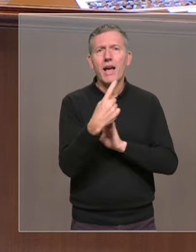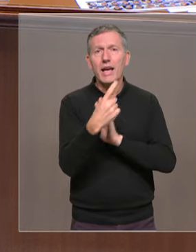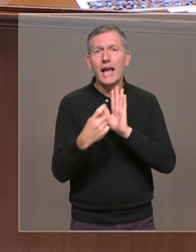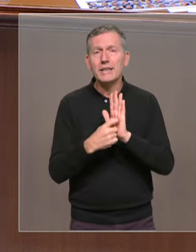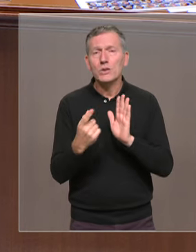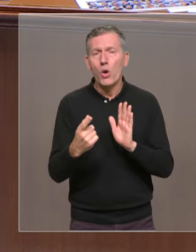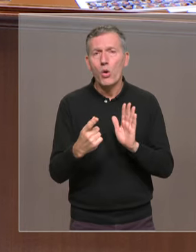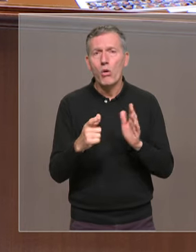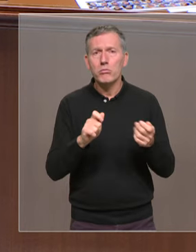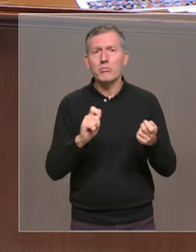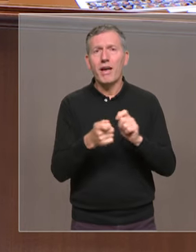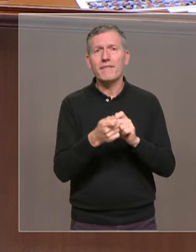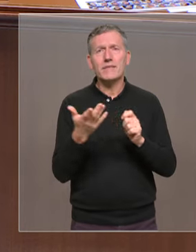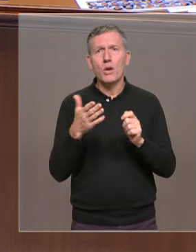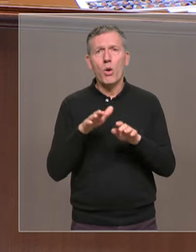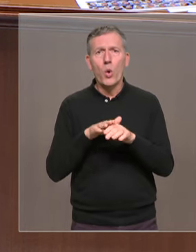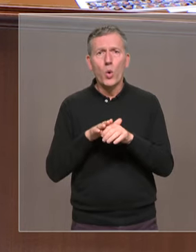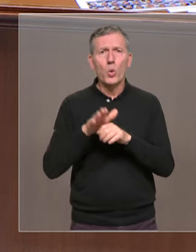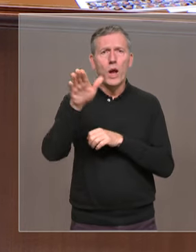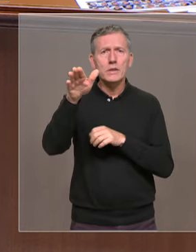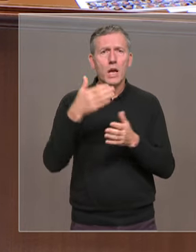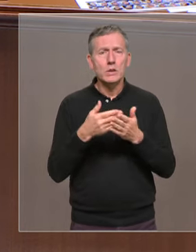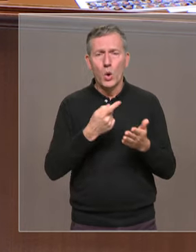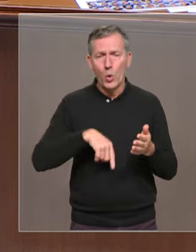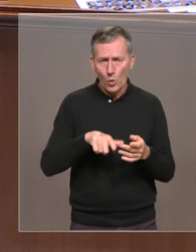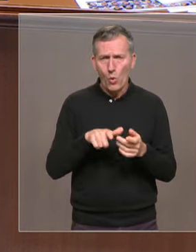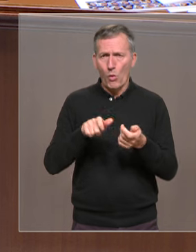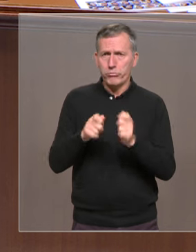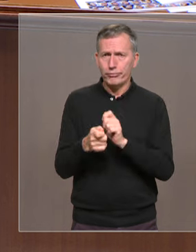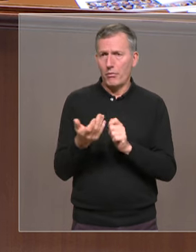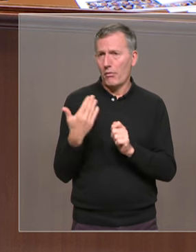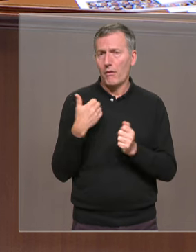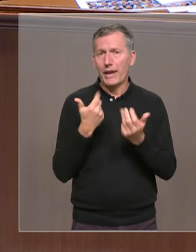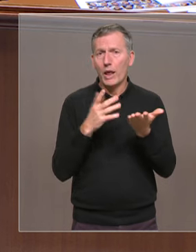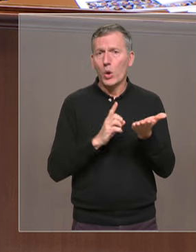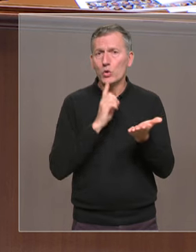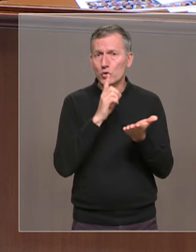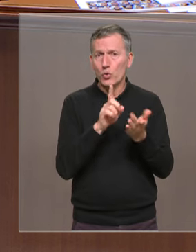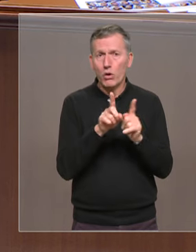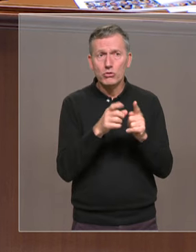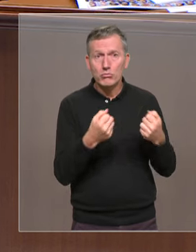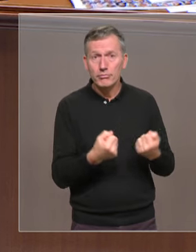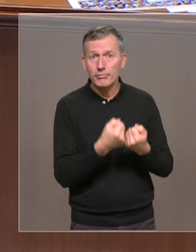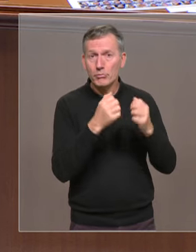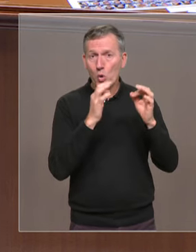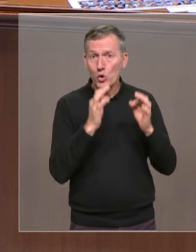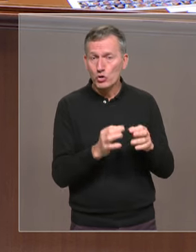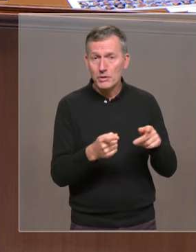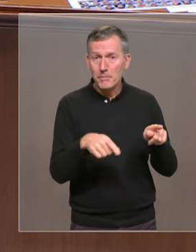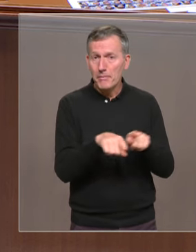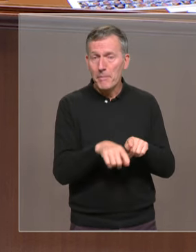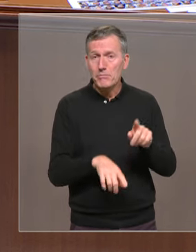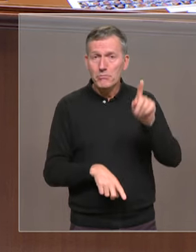S'agissant de votre question sur la révision de la croissance, nous l'avons révisée il y a quelques jours, au même moment d'ailleurs que